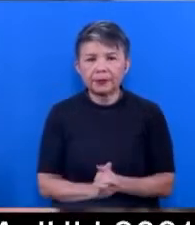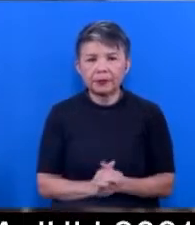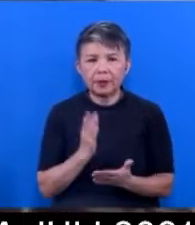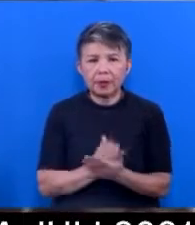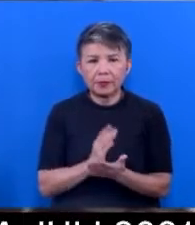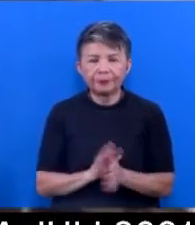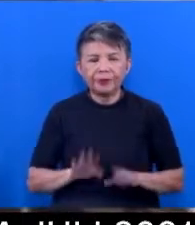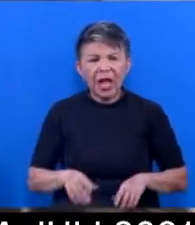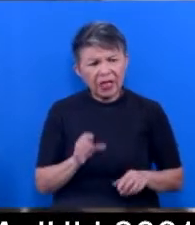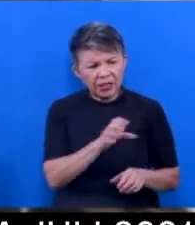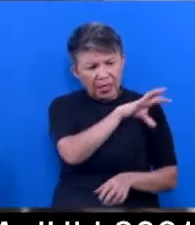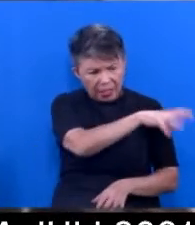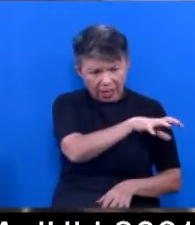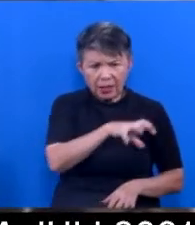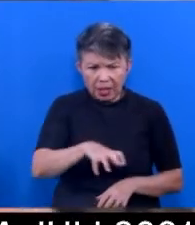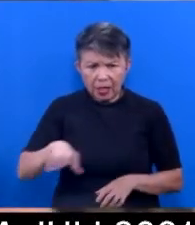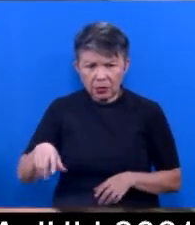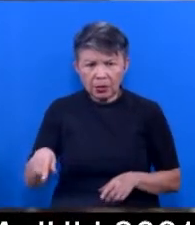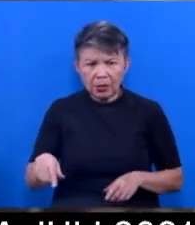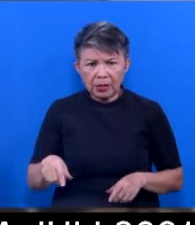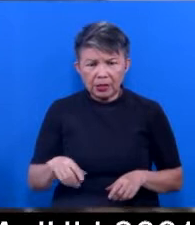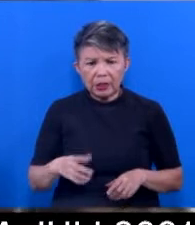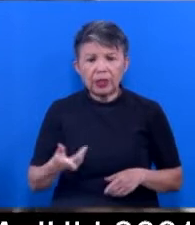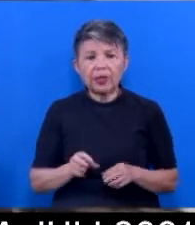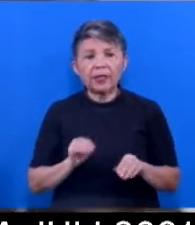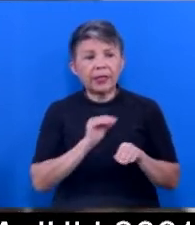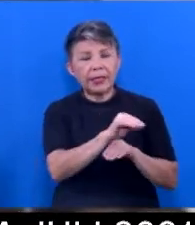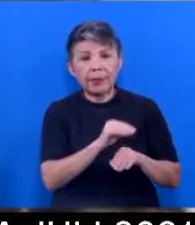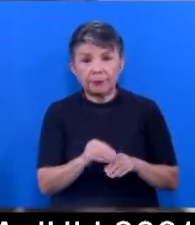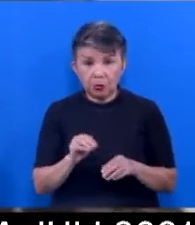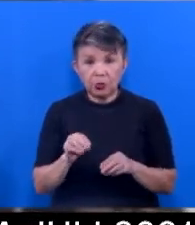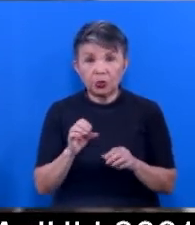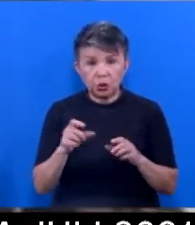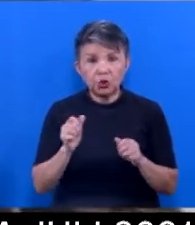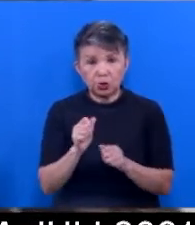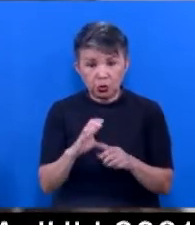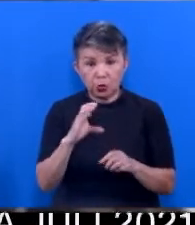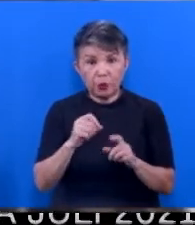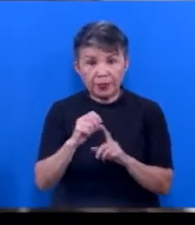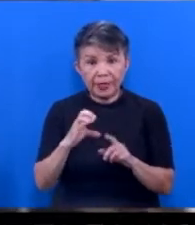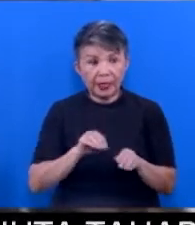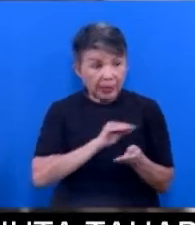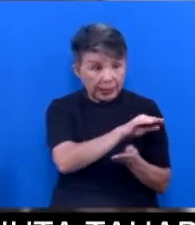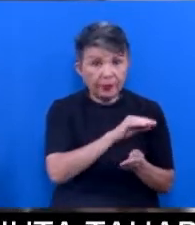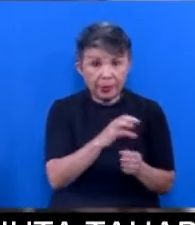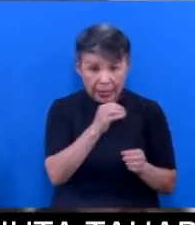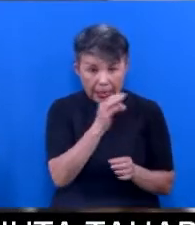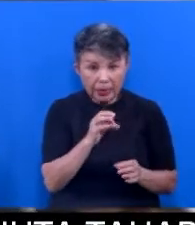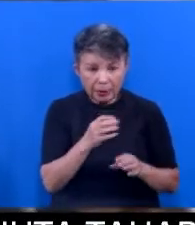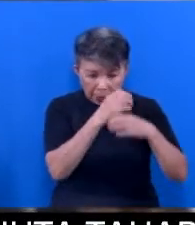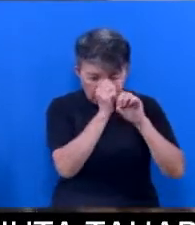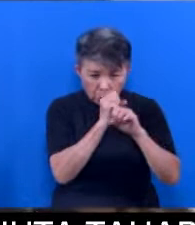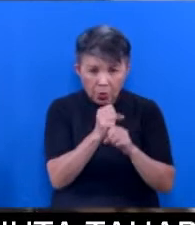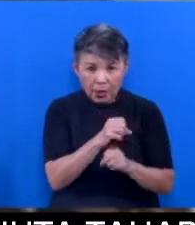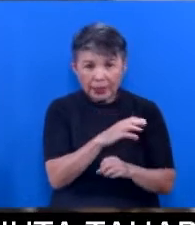Ada daerah di mana sampel itu dikirim lebih dulu, dikirim dari daerah ke laboratorium yang